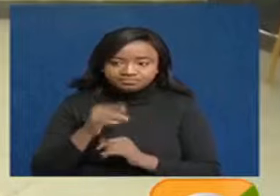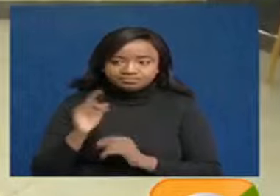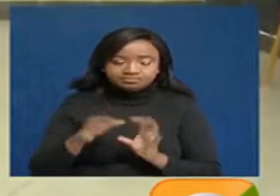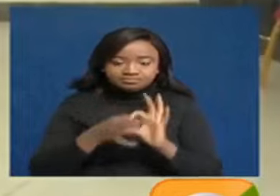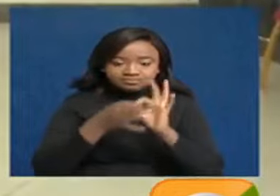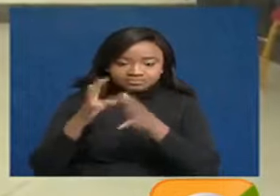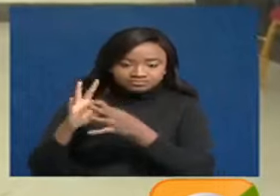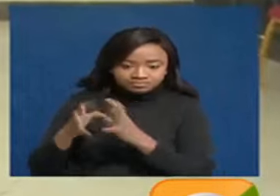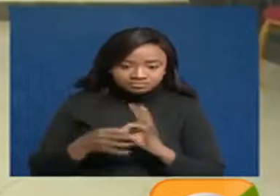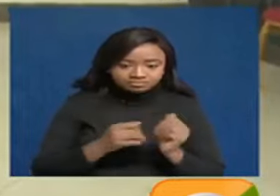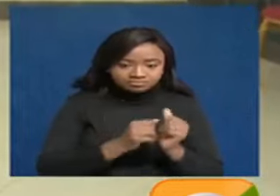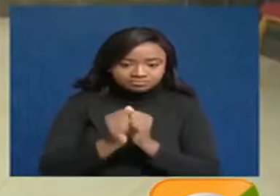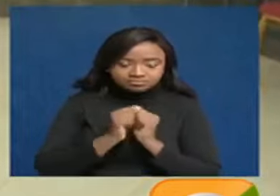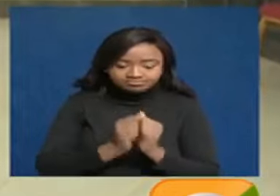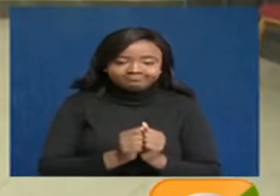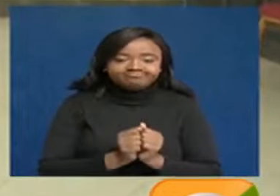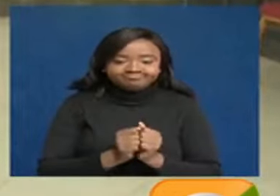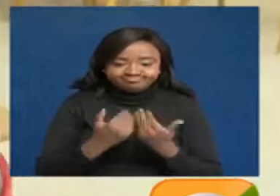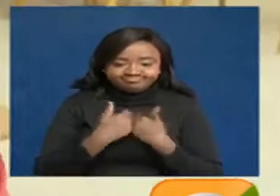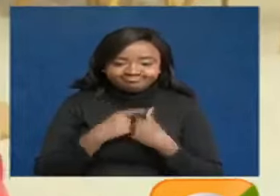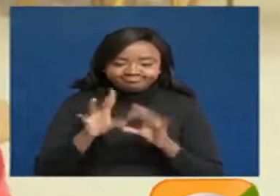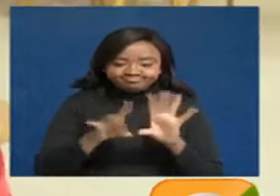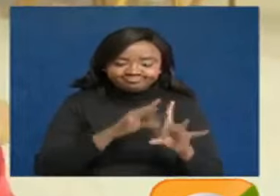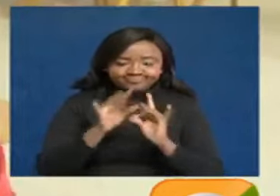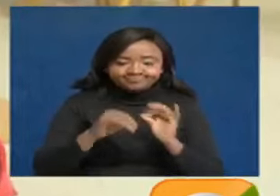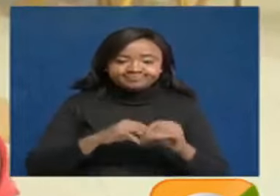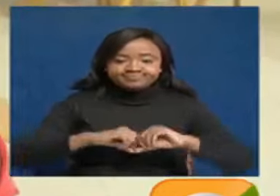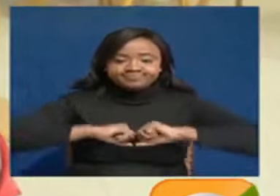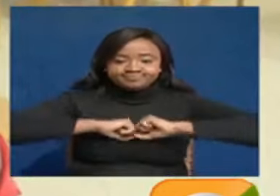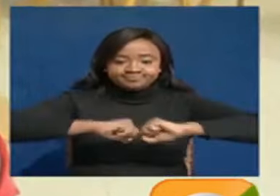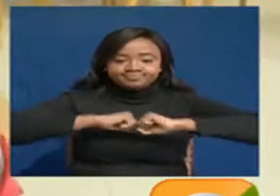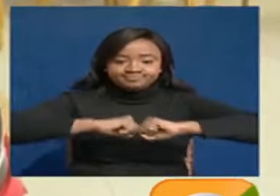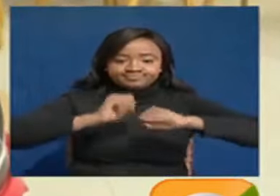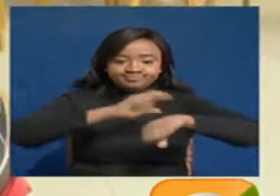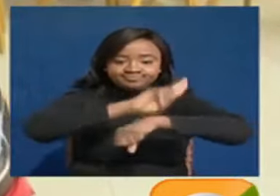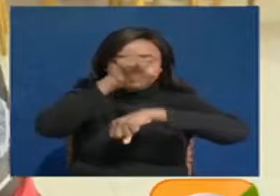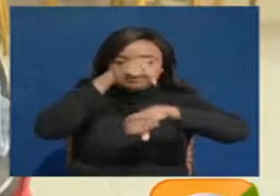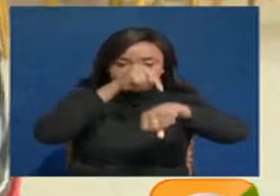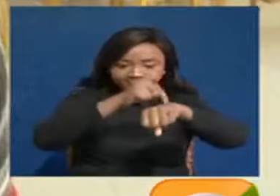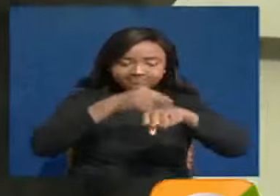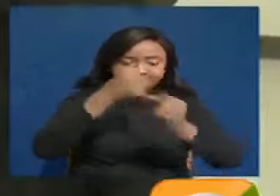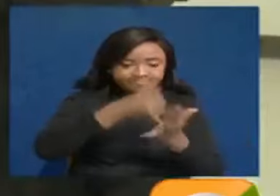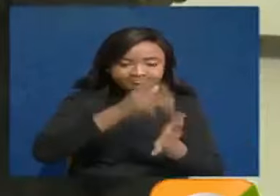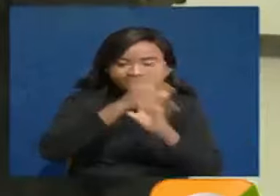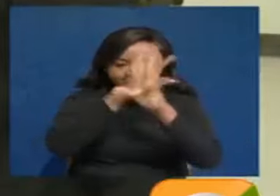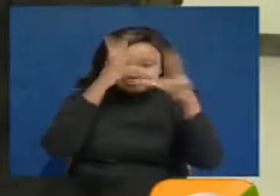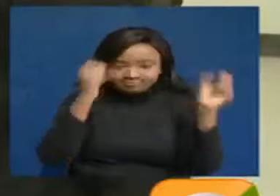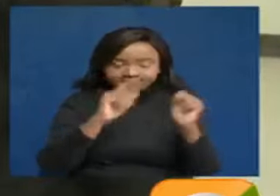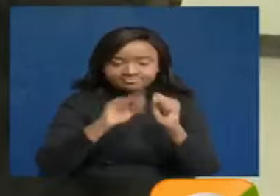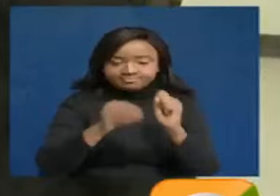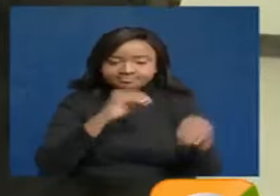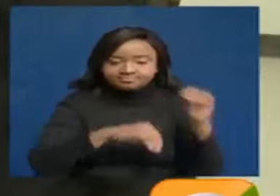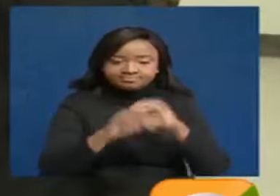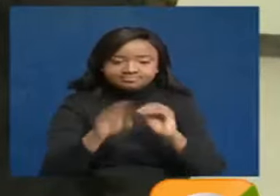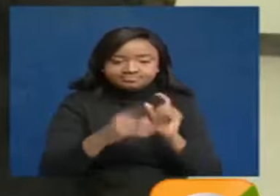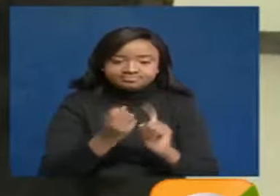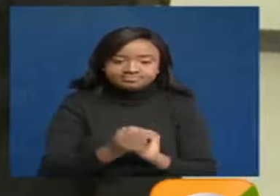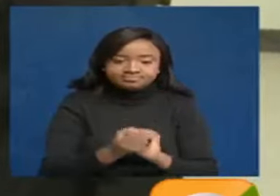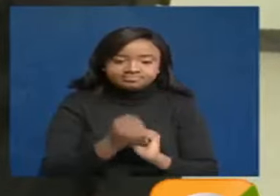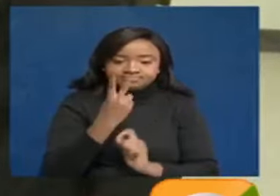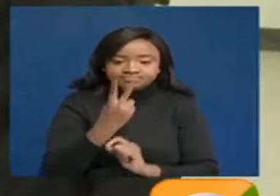wataungana na wenzao kuteua maafisa wakuu wa kitaifa wa FKF akiwemo rais kwenye uchaguzi wa Disemba 7 mwaka huu.